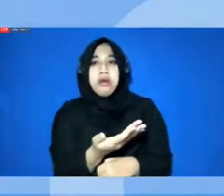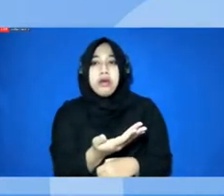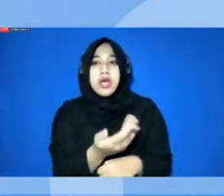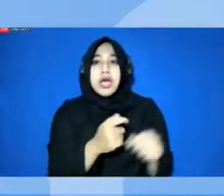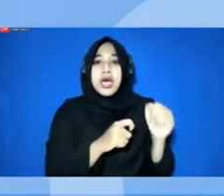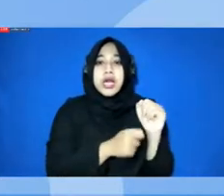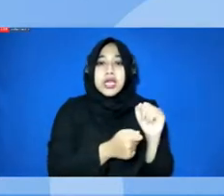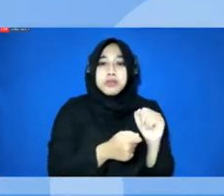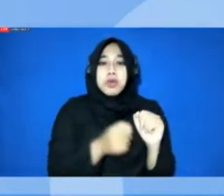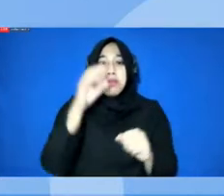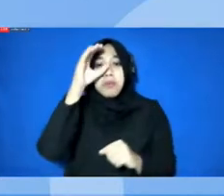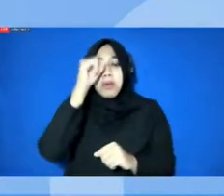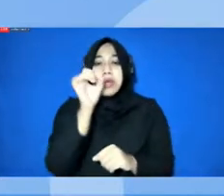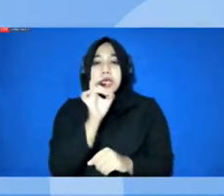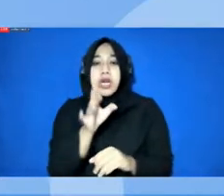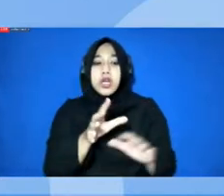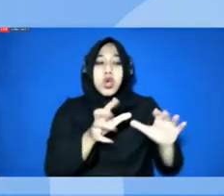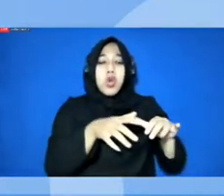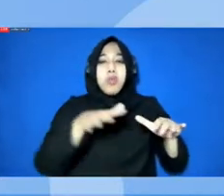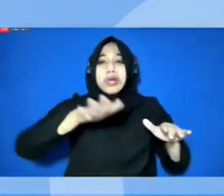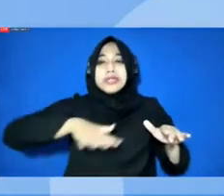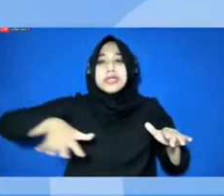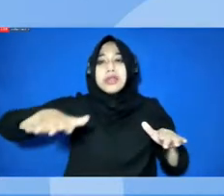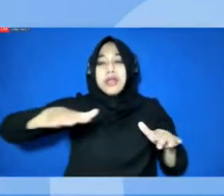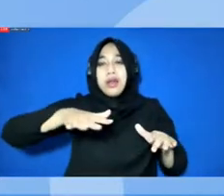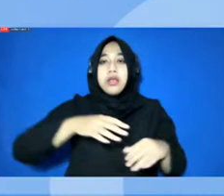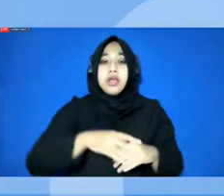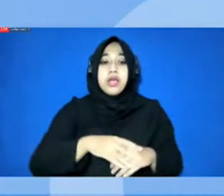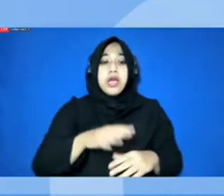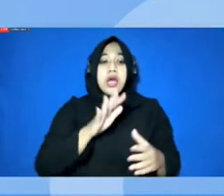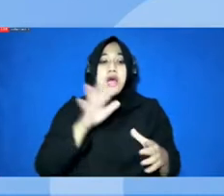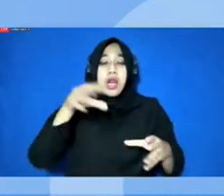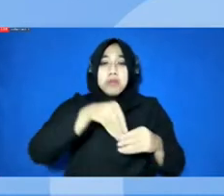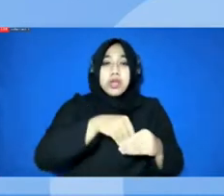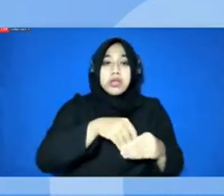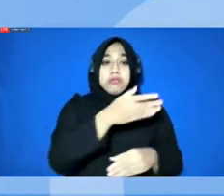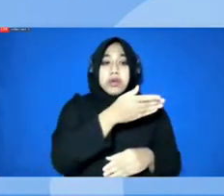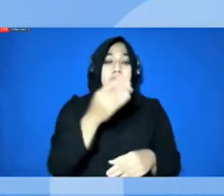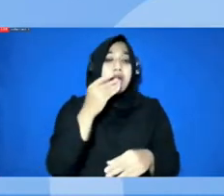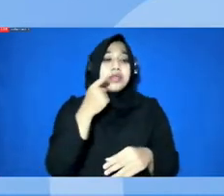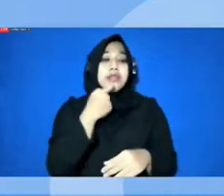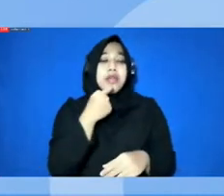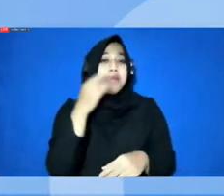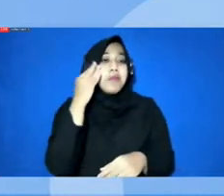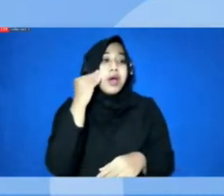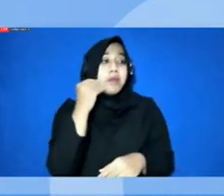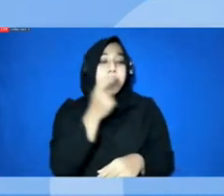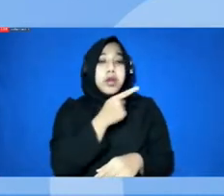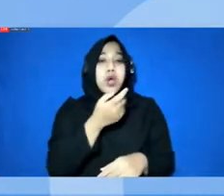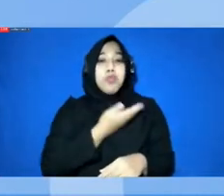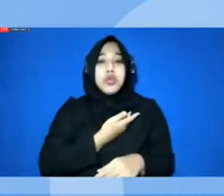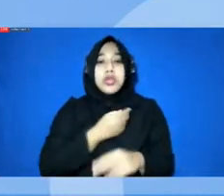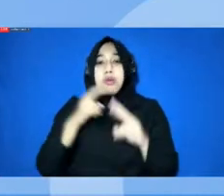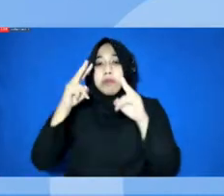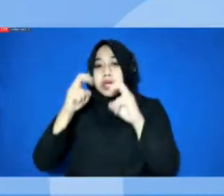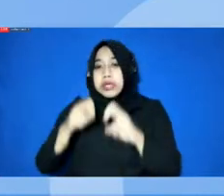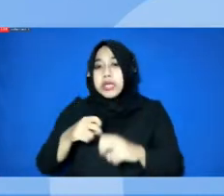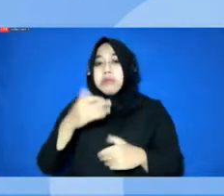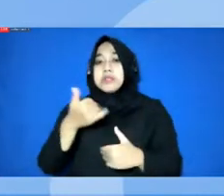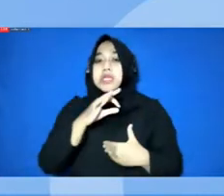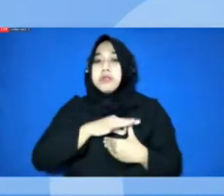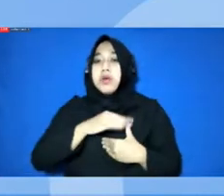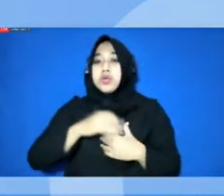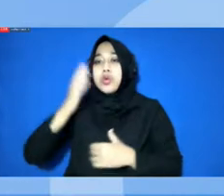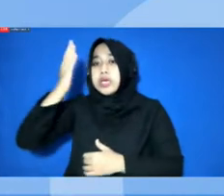respon atau pemahaman lain pada kelompok sekitarnya. Jadi kemudian kita libatkan mereka dalam pengenalan sehingga mereka punya experience yang bisa digunakan suatu saat ke